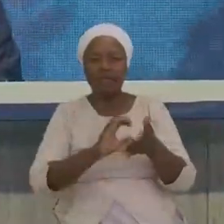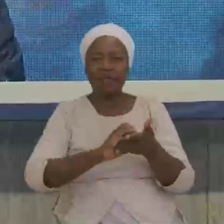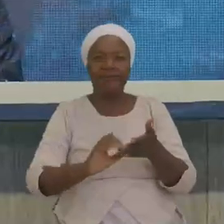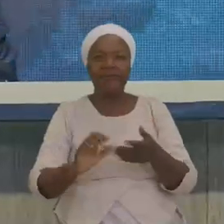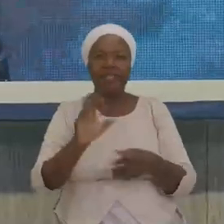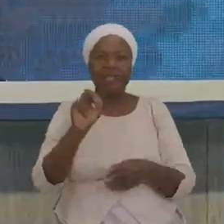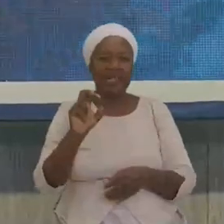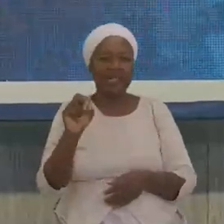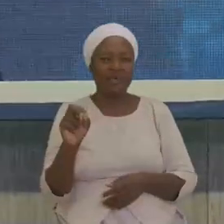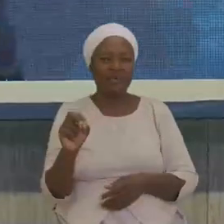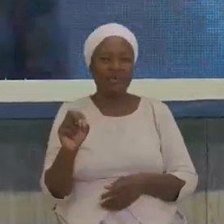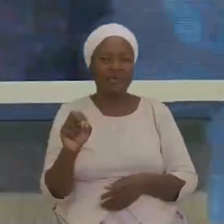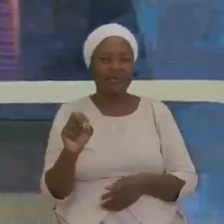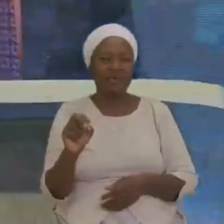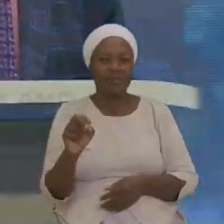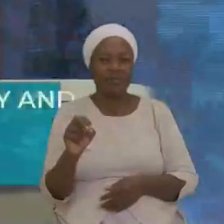verset